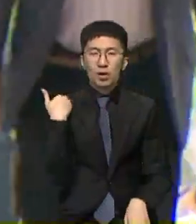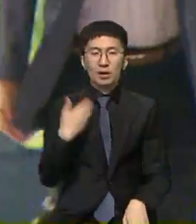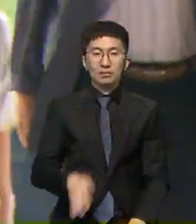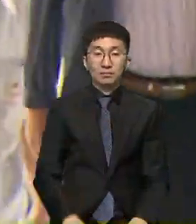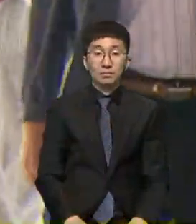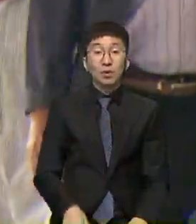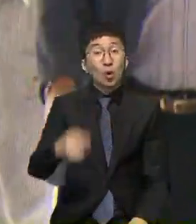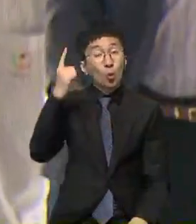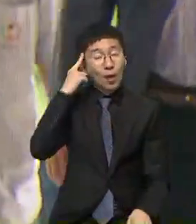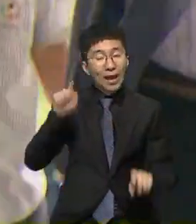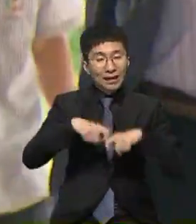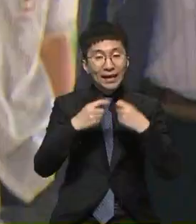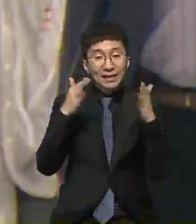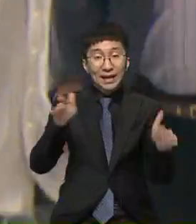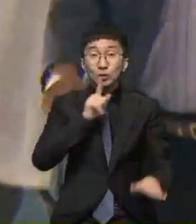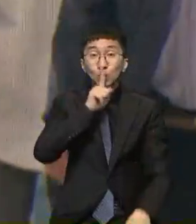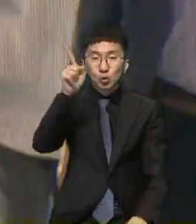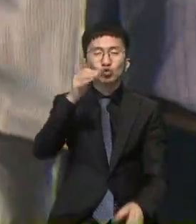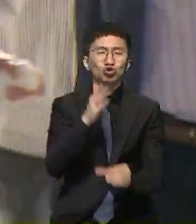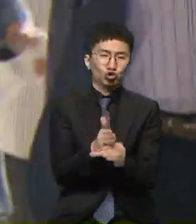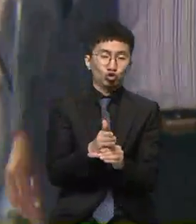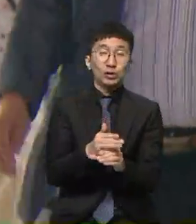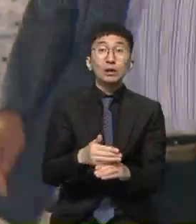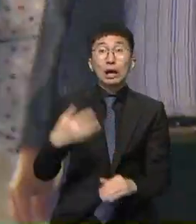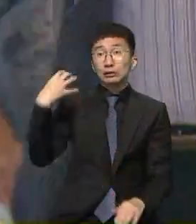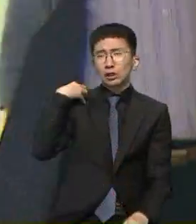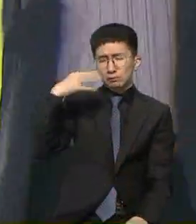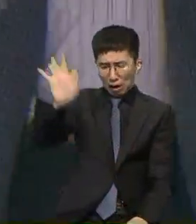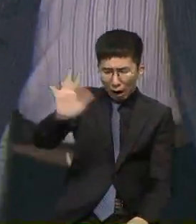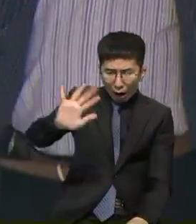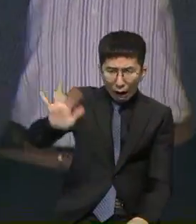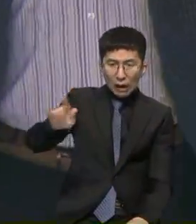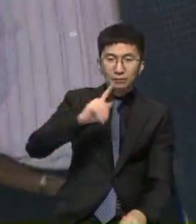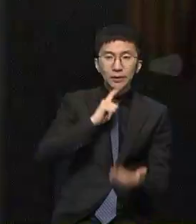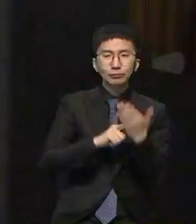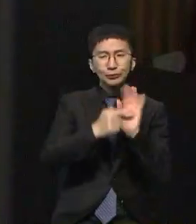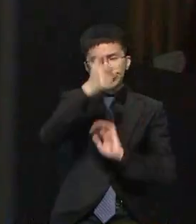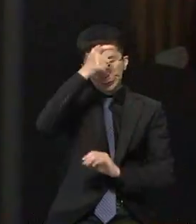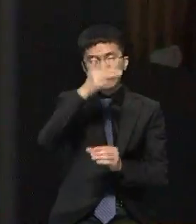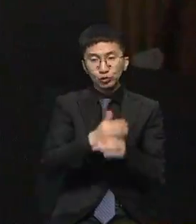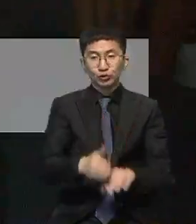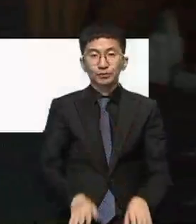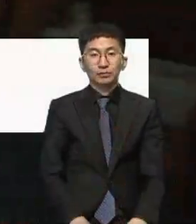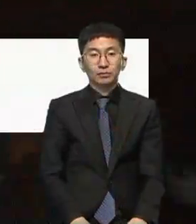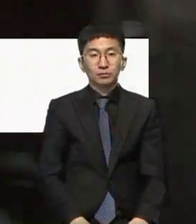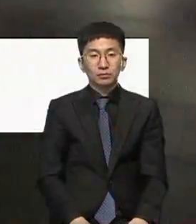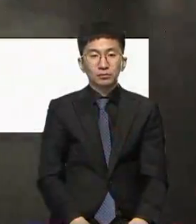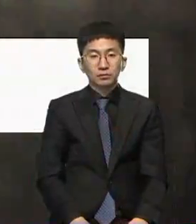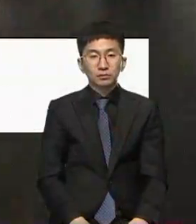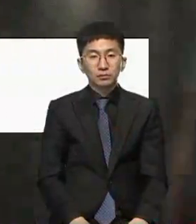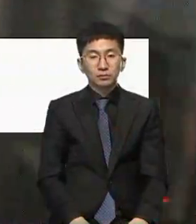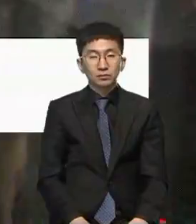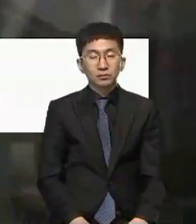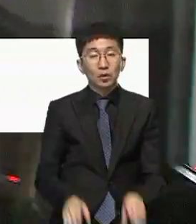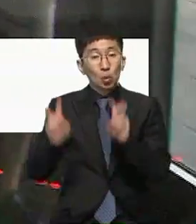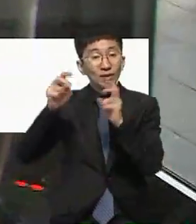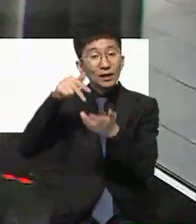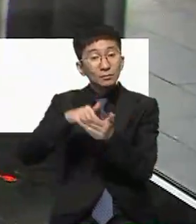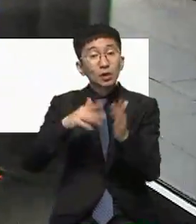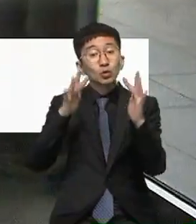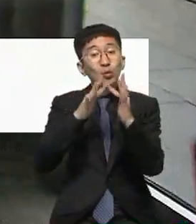이미 민사소송 중인 이 회사들은 책임이 없다고 버티고 있기 때문입니다. 이커머스 업체들은 말 그대로 통신